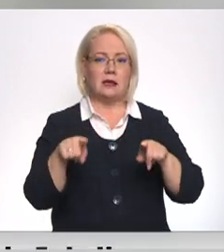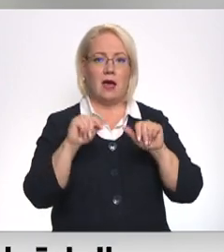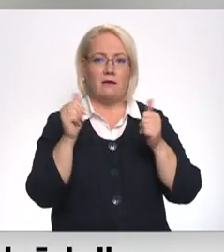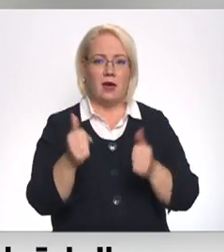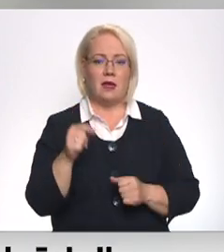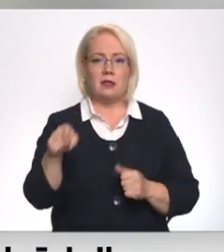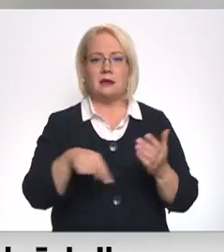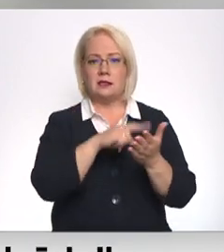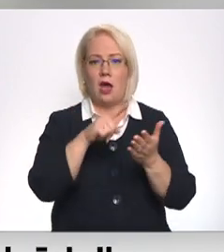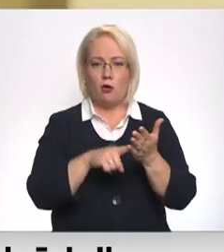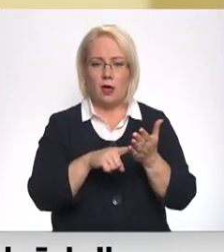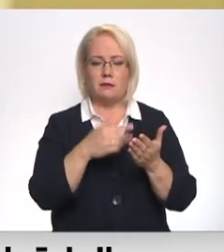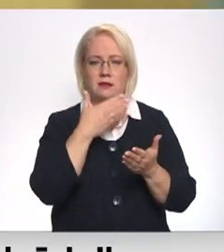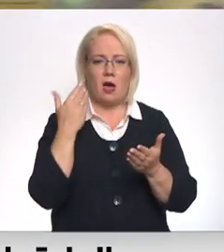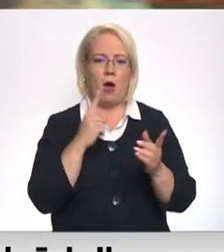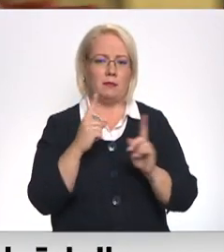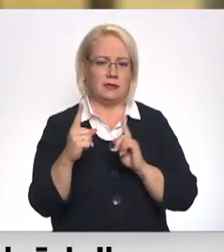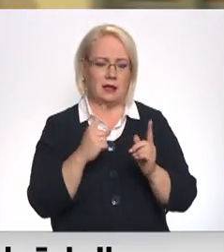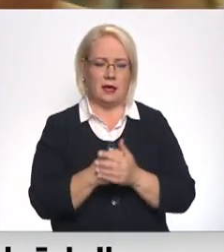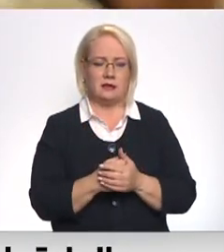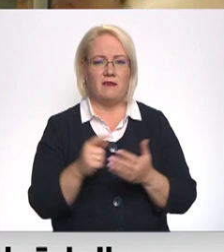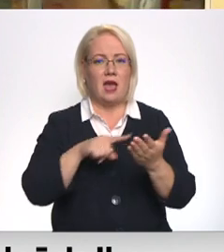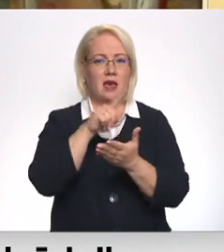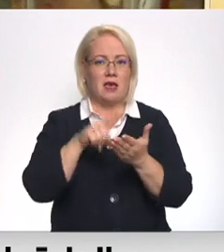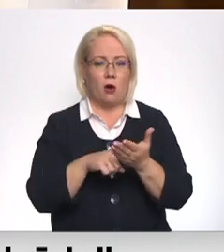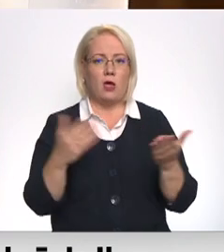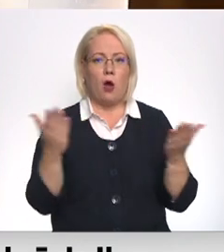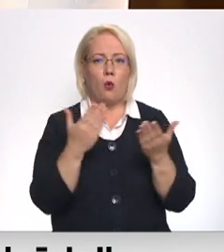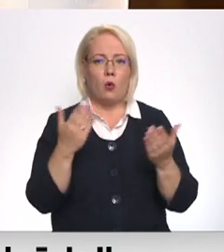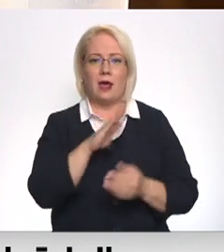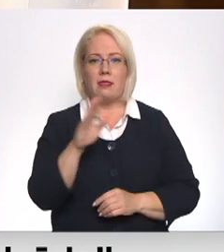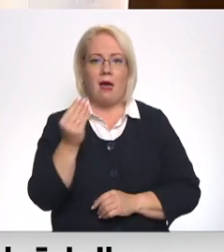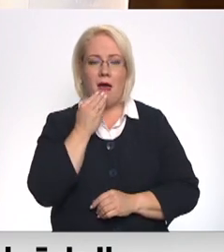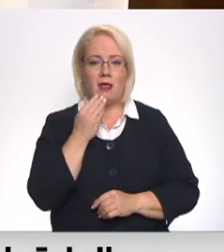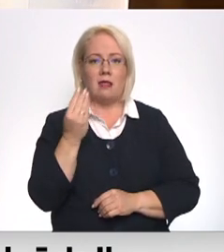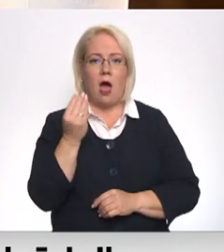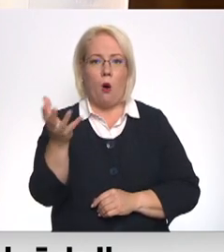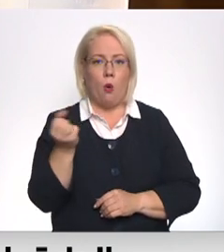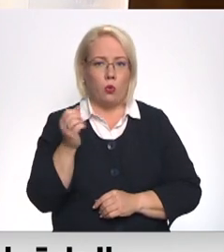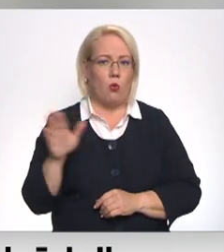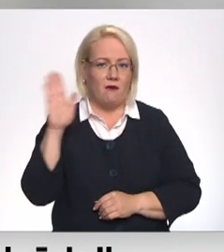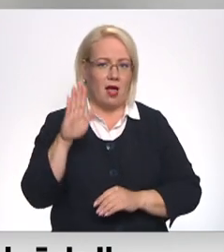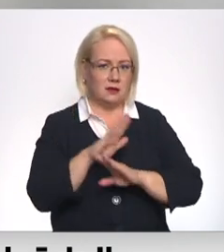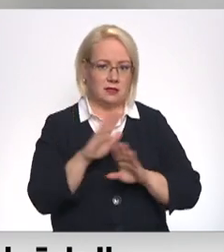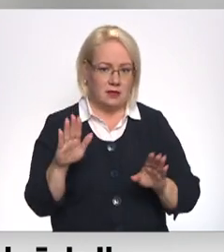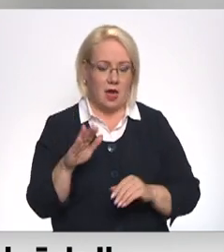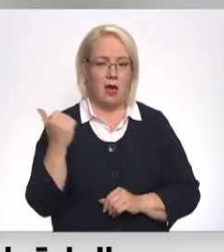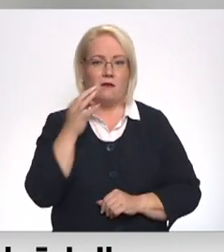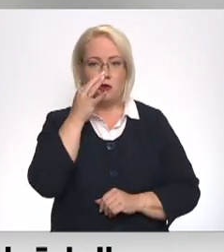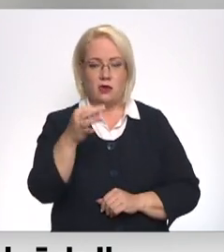šis jautājums netiek administrēts. Tas nozīmē par tiem, kuri nē, jūs nemaz nesaņemat to naudu no valsts. Jā, protams,